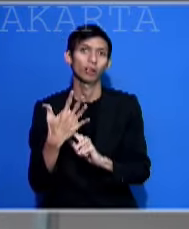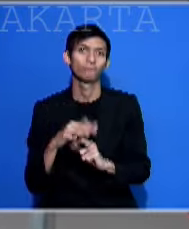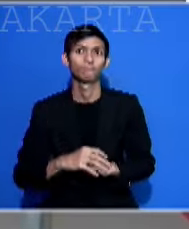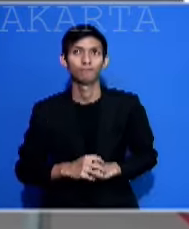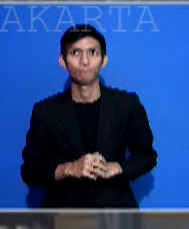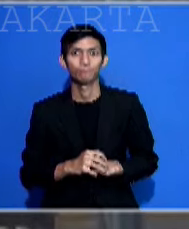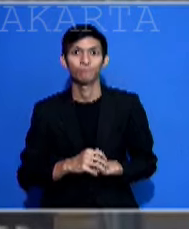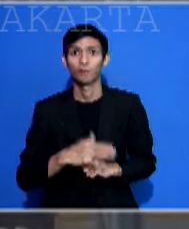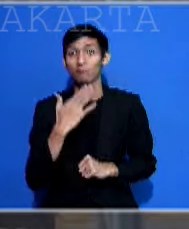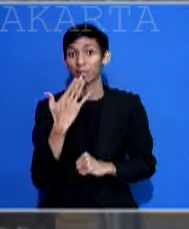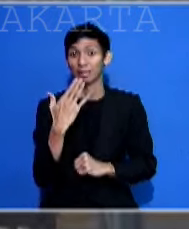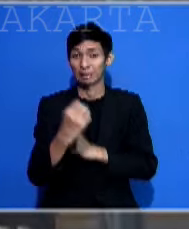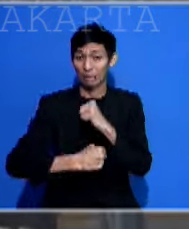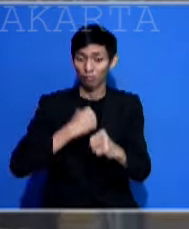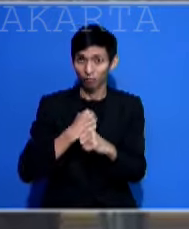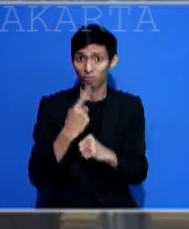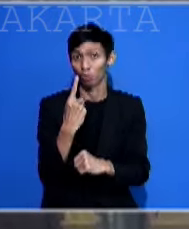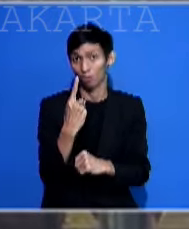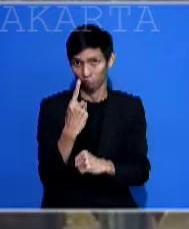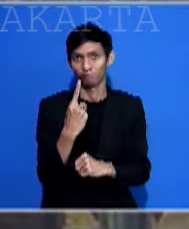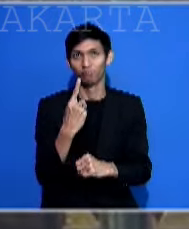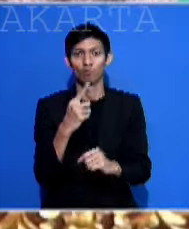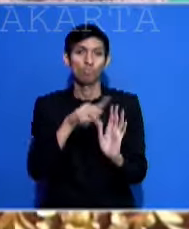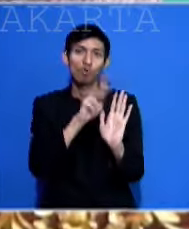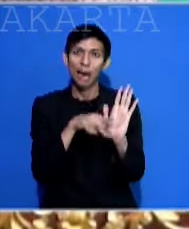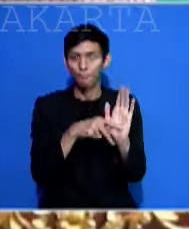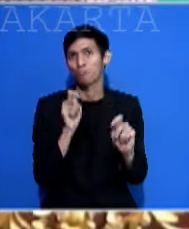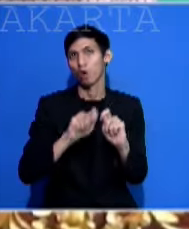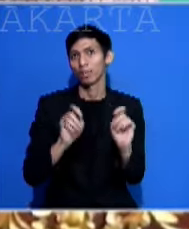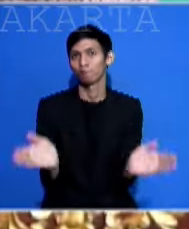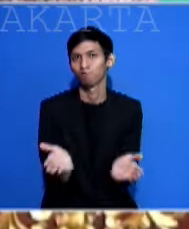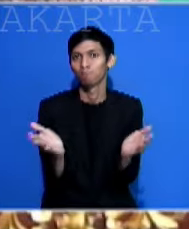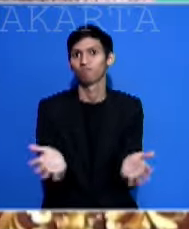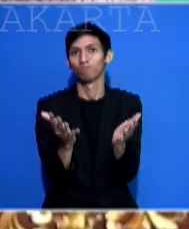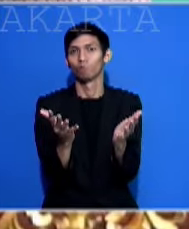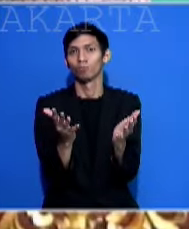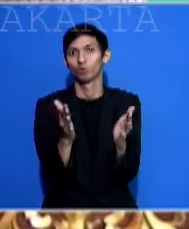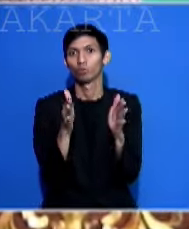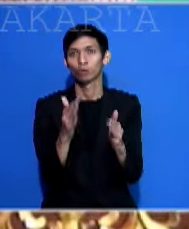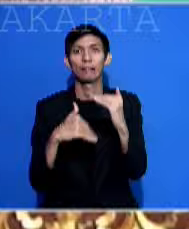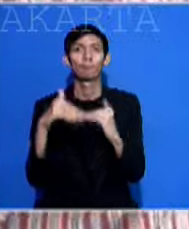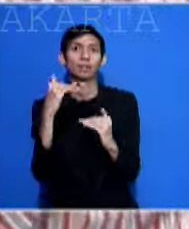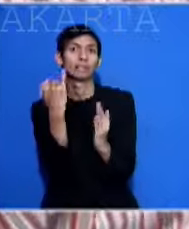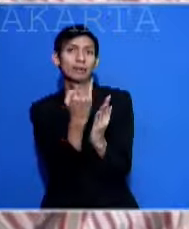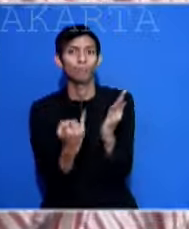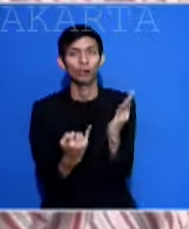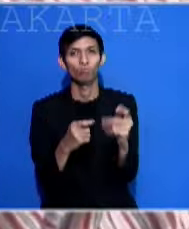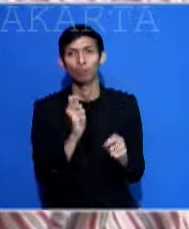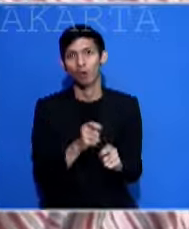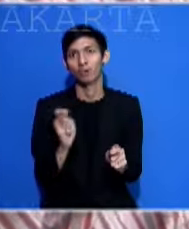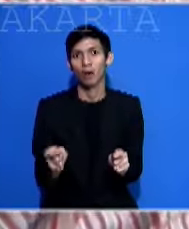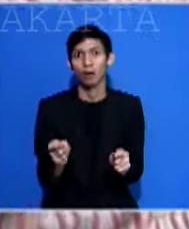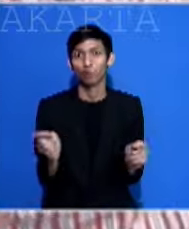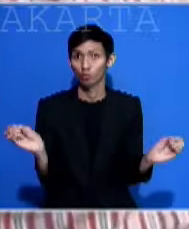kanthi pangajap saged ningkataken kualitas program pembinaan seni karawitan ing Bantul lan nyiataken identitas karawitan